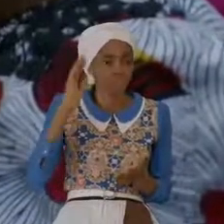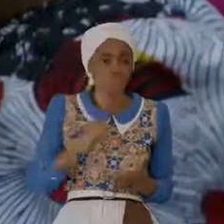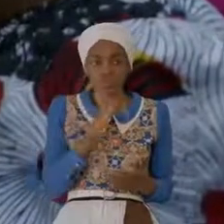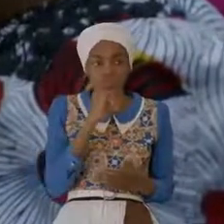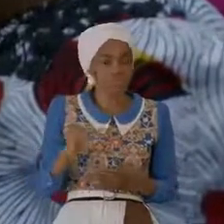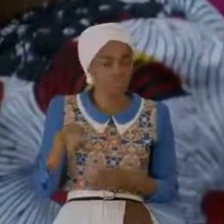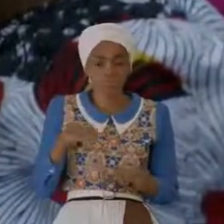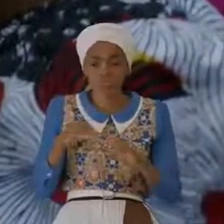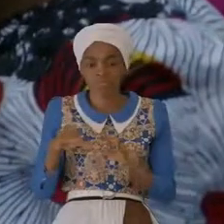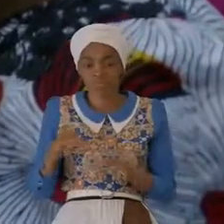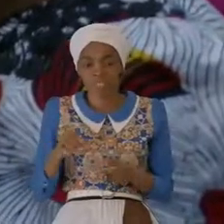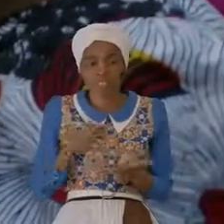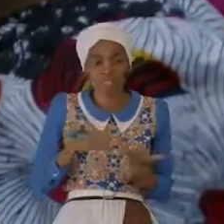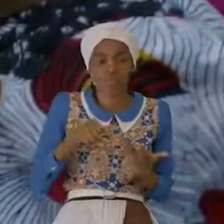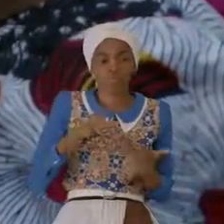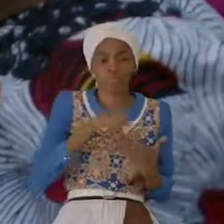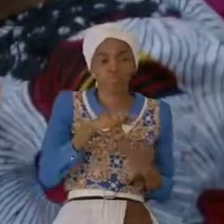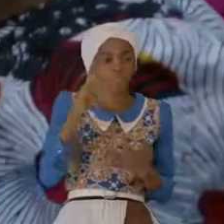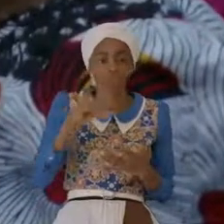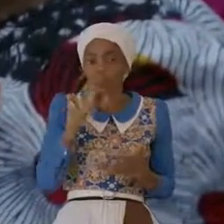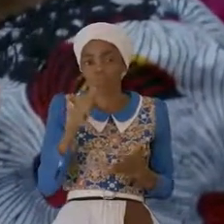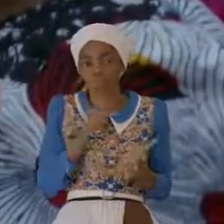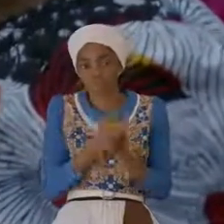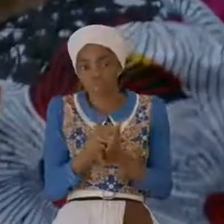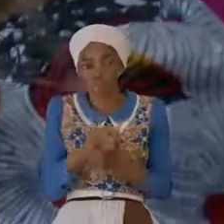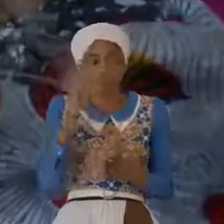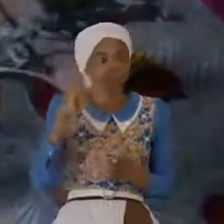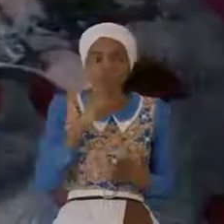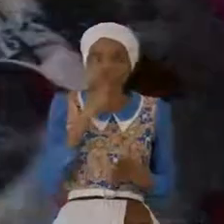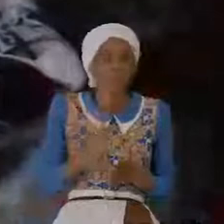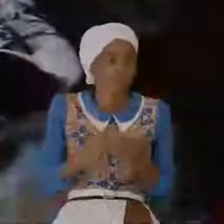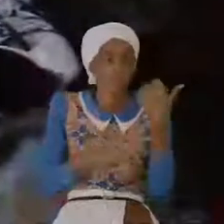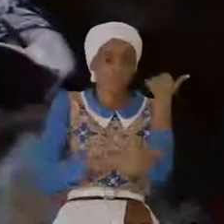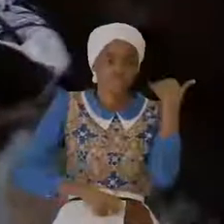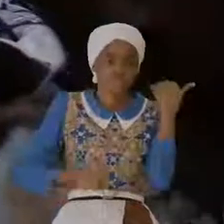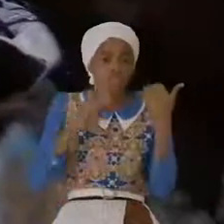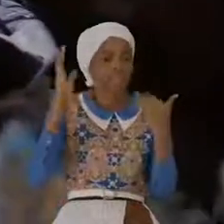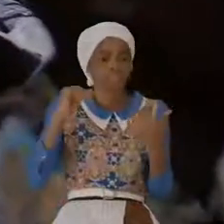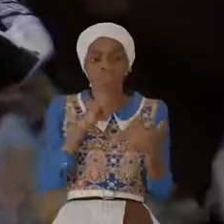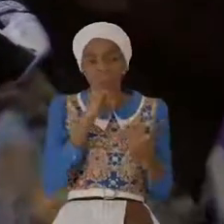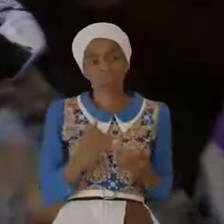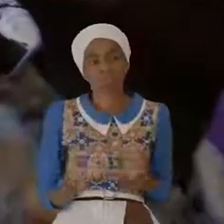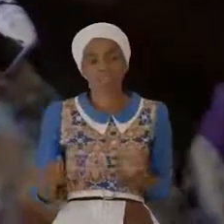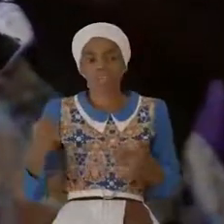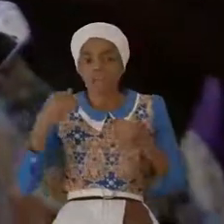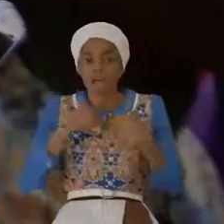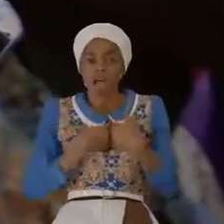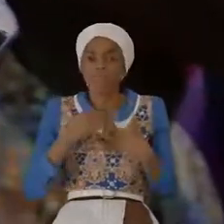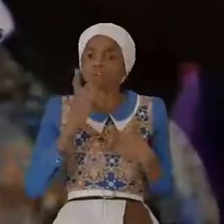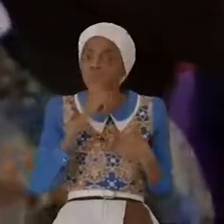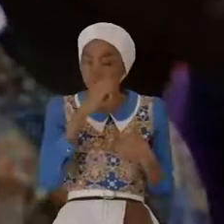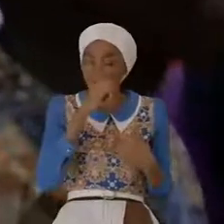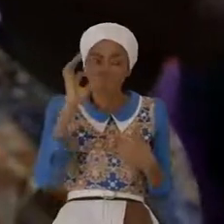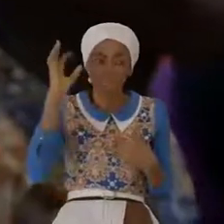les commandements, tu ne commettras point d'adultère, tu ne tueras point, tu ne déroberas point, tu